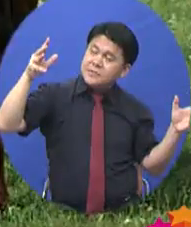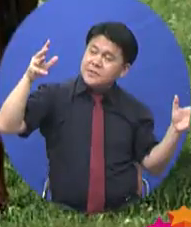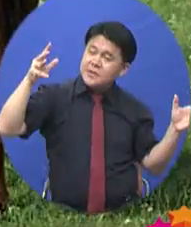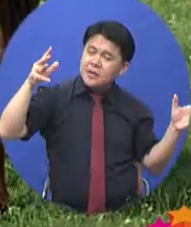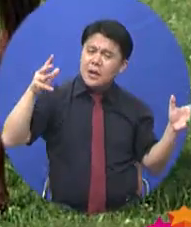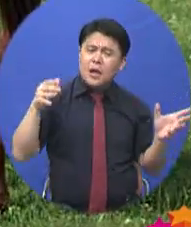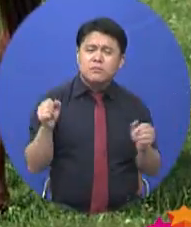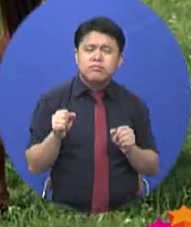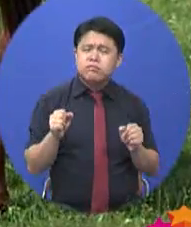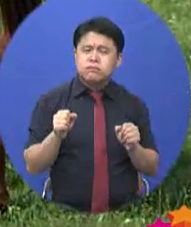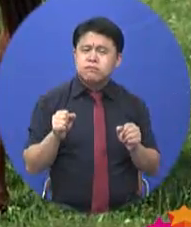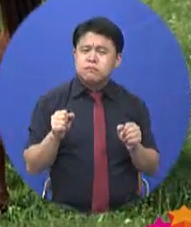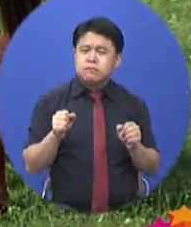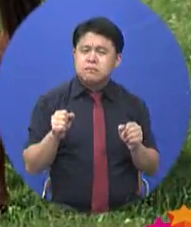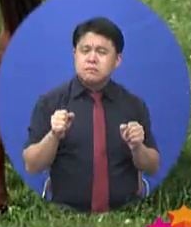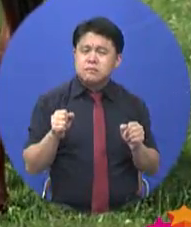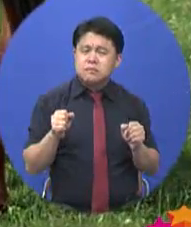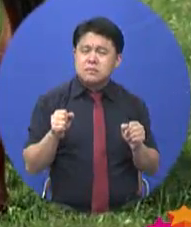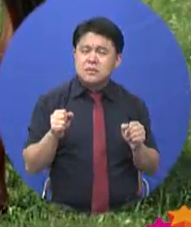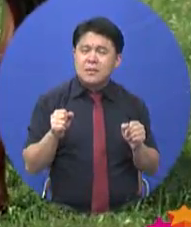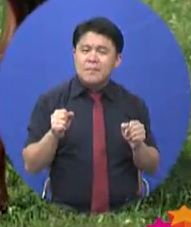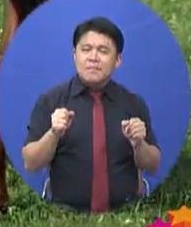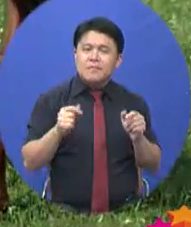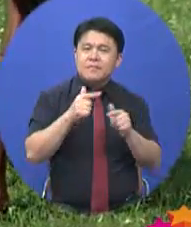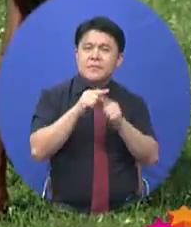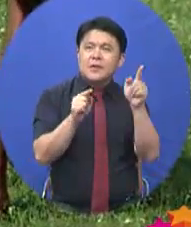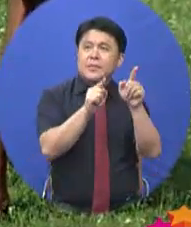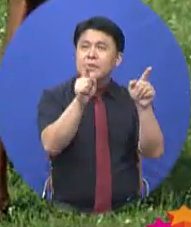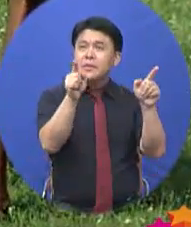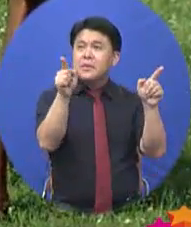달빛만 싸니